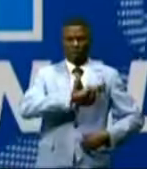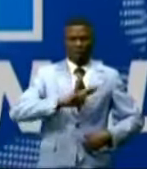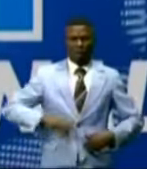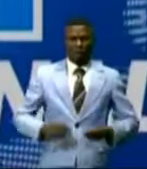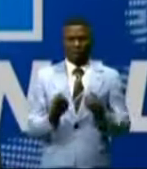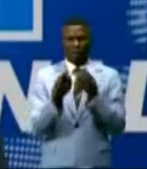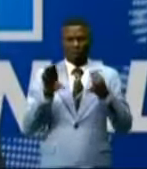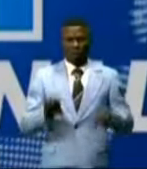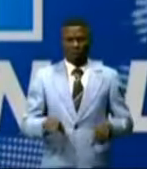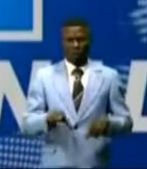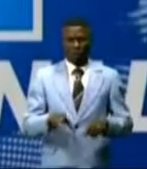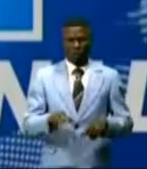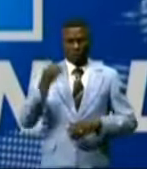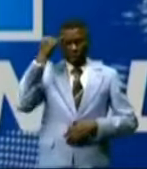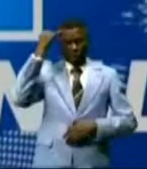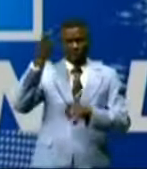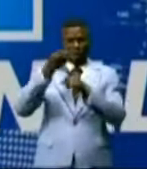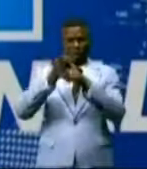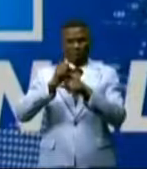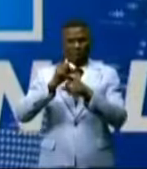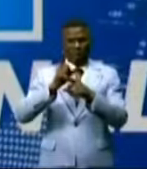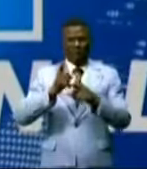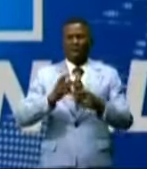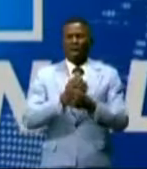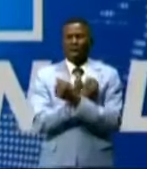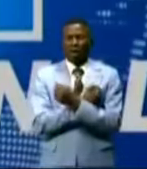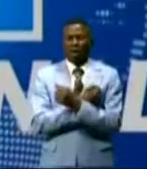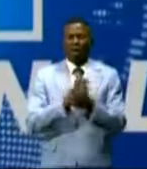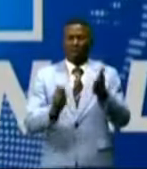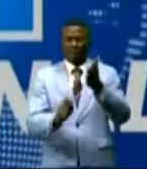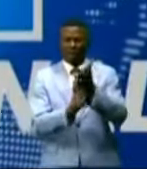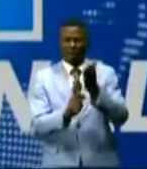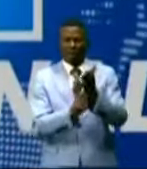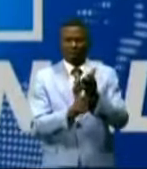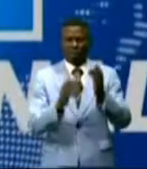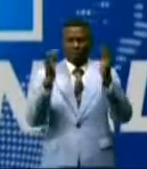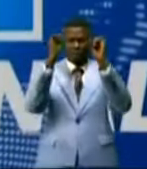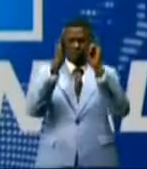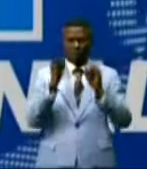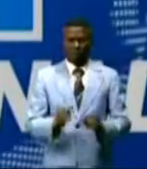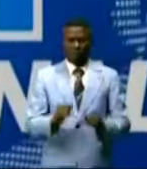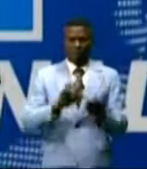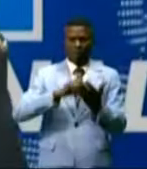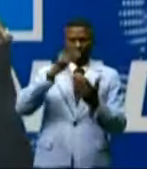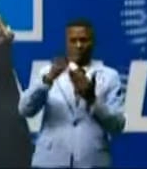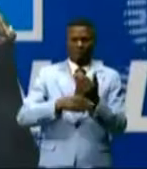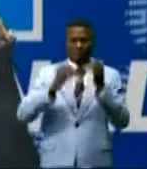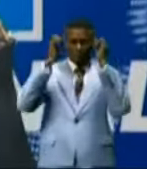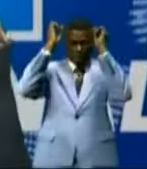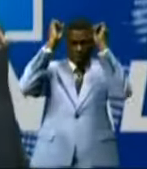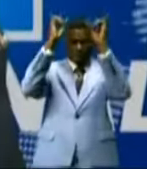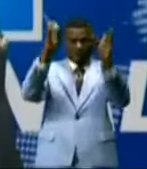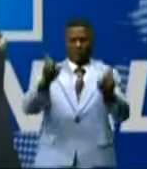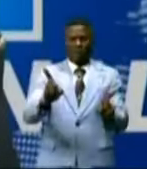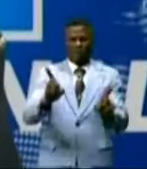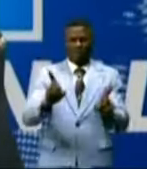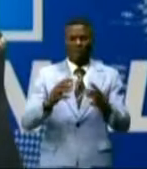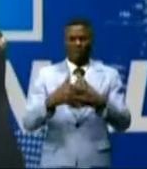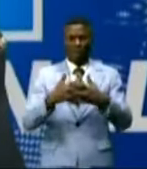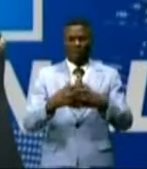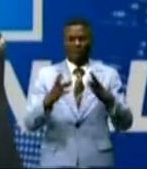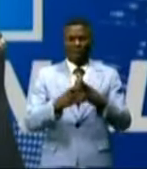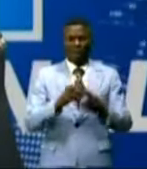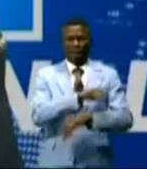démocratique du Congo. Une initiative passionnante dans la technologie et le numérique à travers le projet éducatif Kolisha en partenariat avec